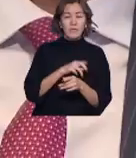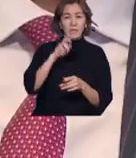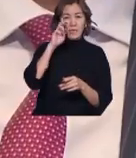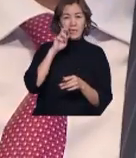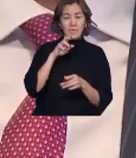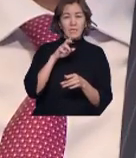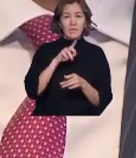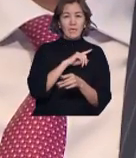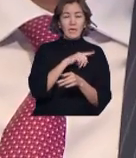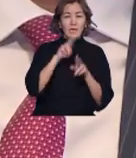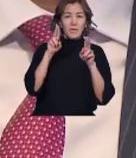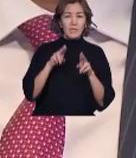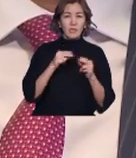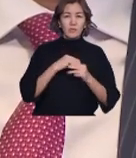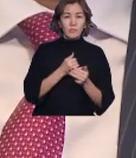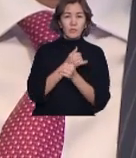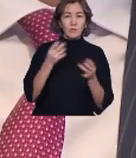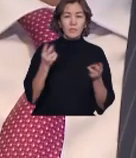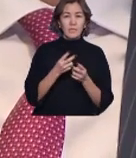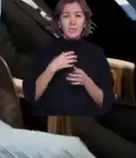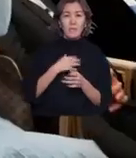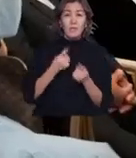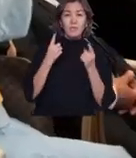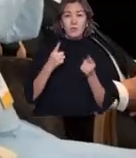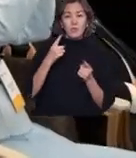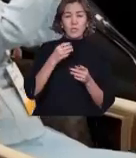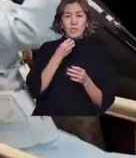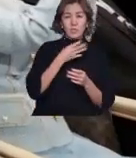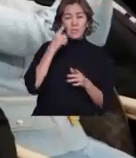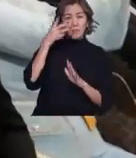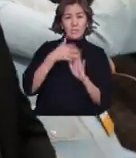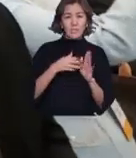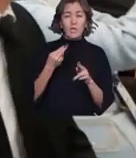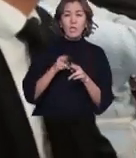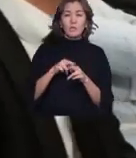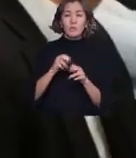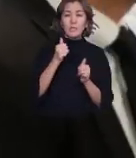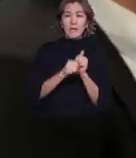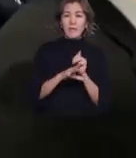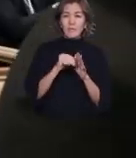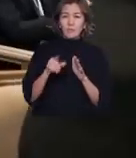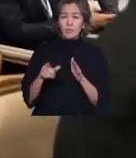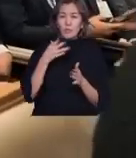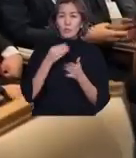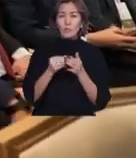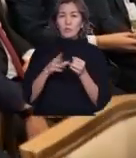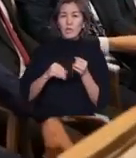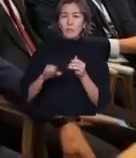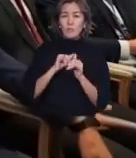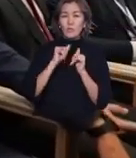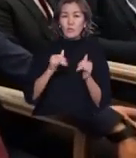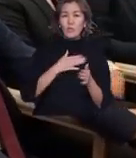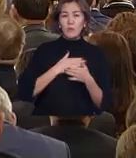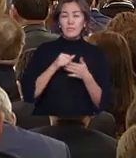жұмыс істеуіміз керек. Сіздер мұны маңызы зор екенін жақсы білесіздер. Сондықтан әр депутат өз ауданын